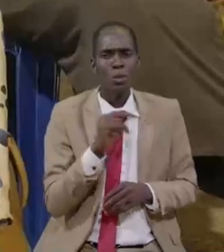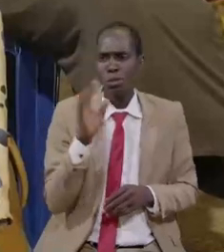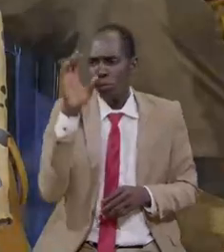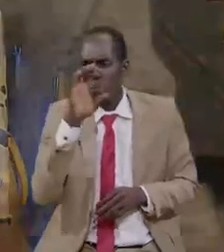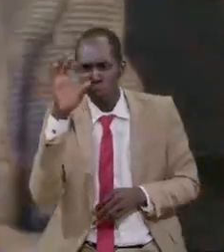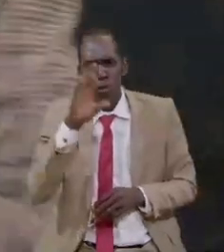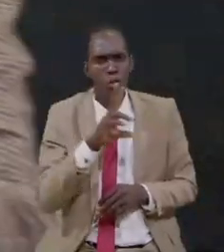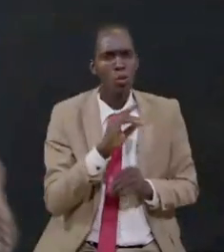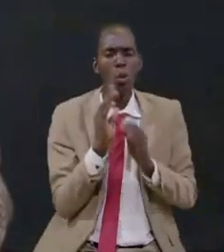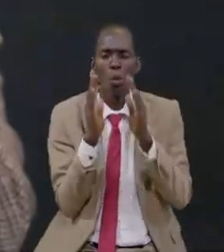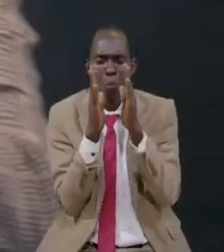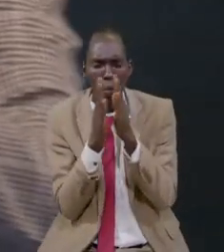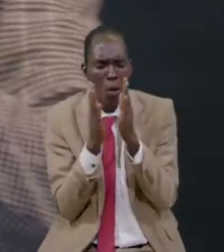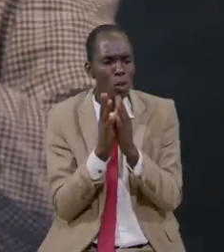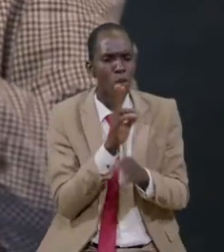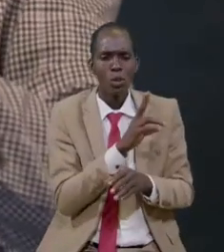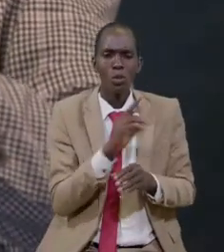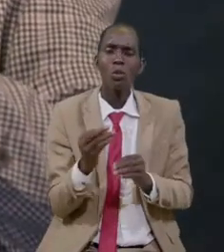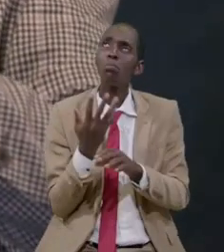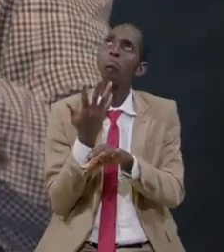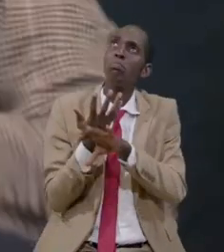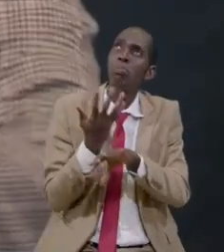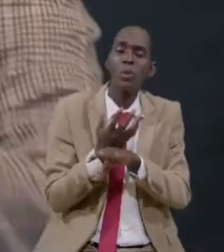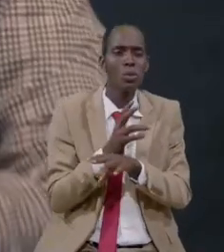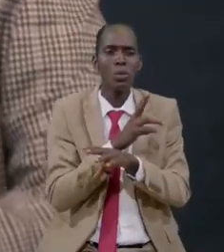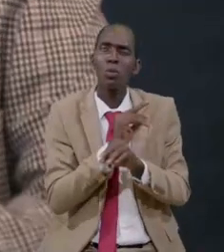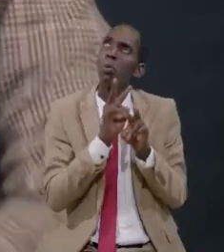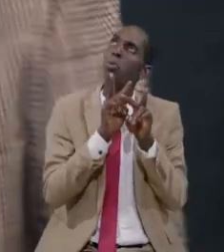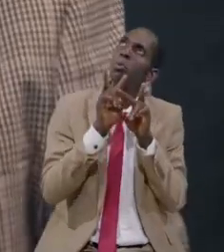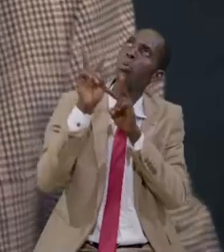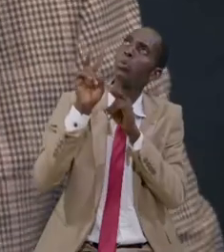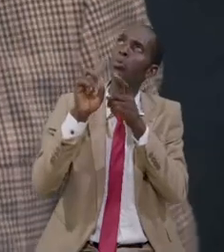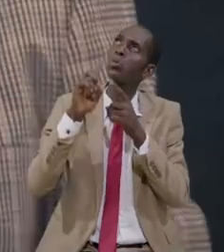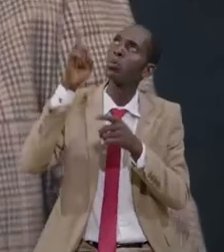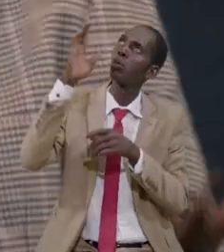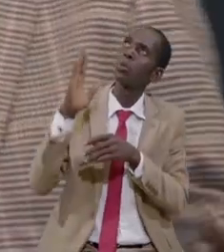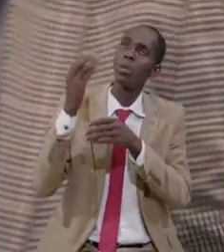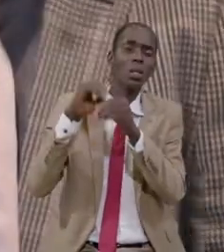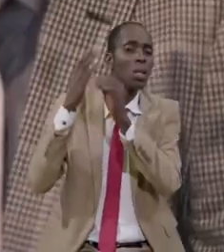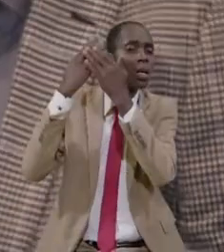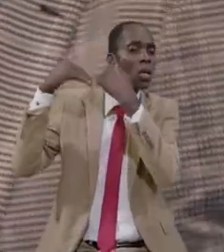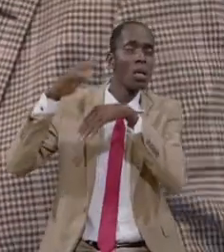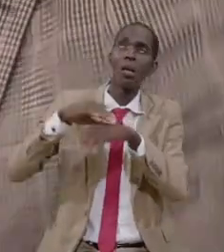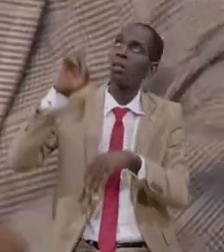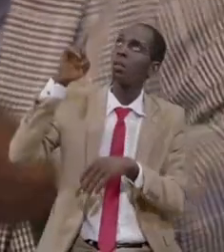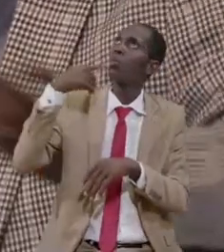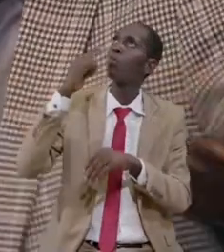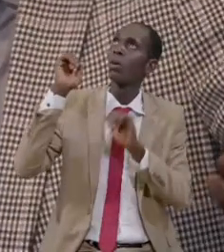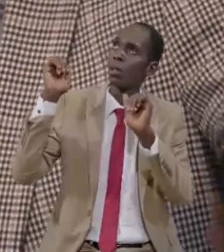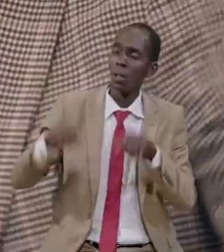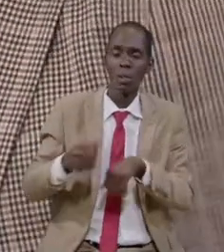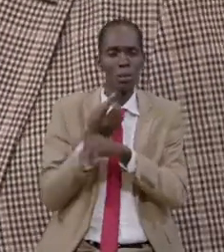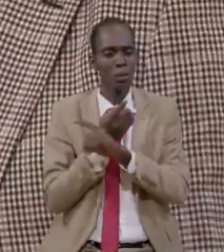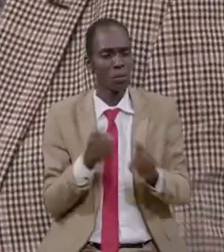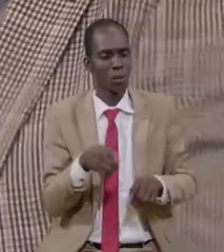n'y a pas de prière. Il n'y a pas de supplication. Ils ne cherchent pas celui qui est capable de délivrer.